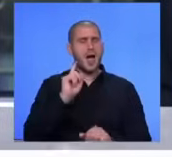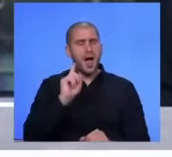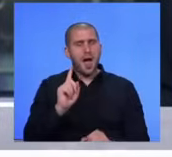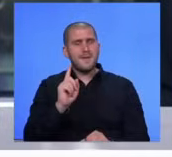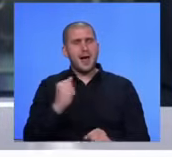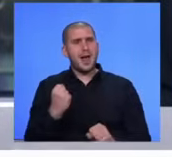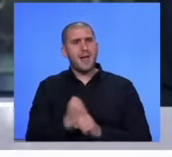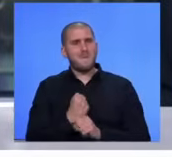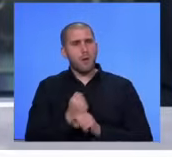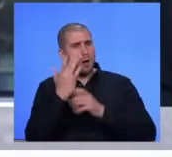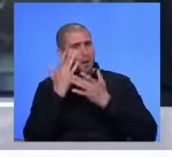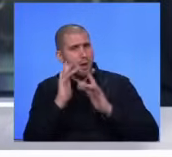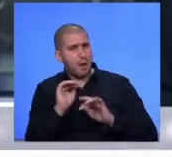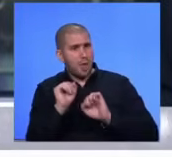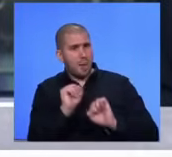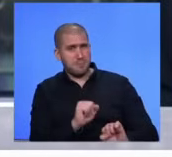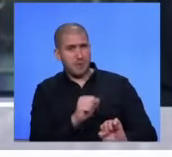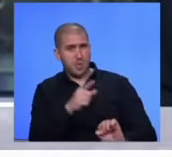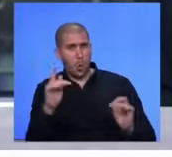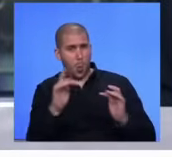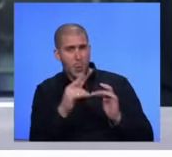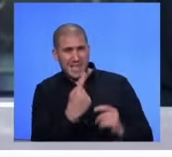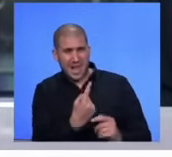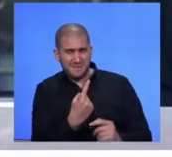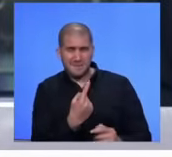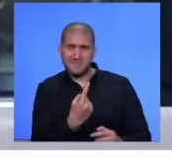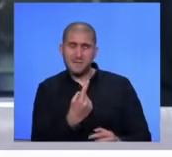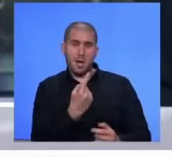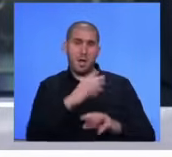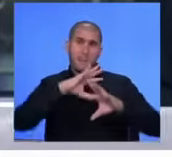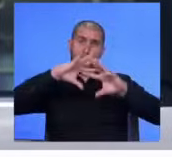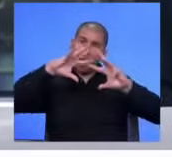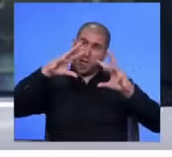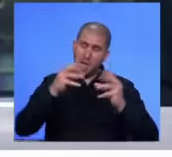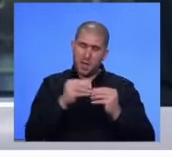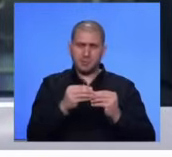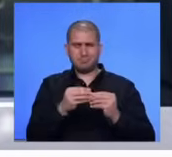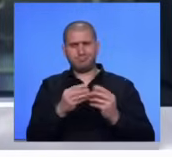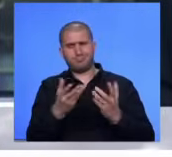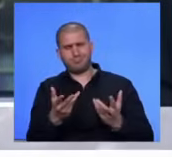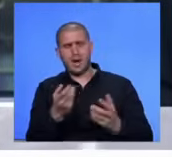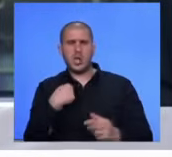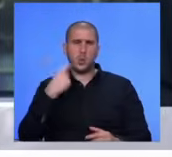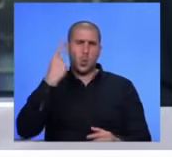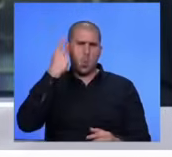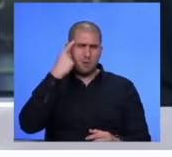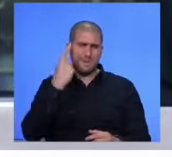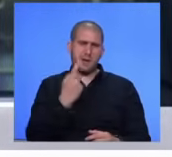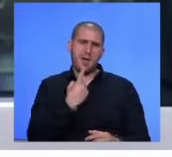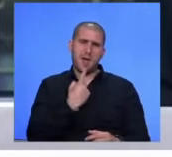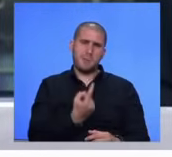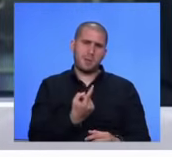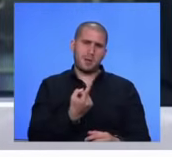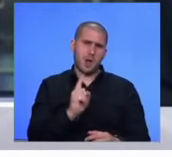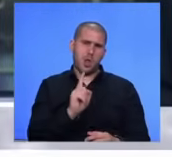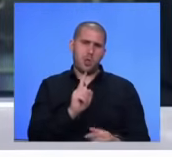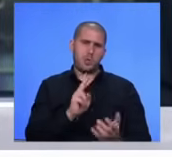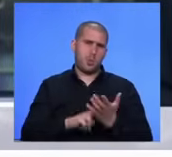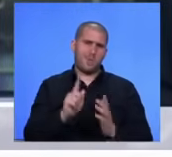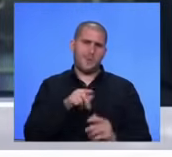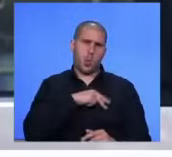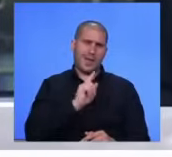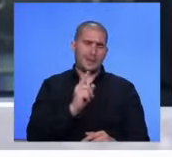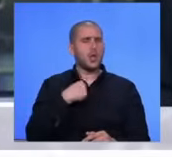לפעול למען האויב, ובהכללה שכזאת, אני חושב שאלה אמירות לא אחראיות.